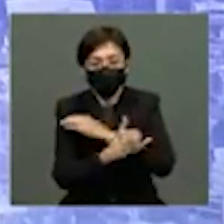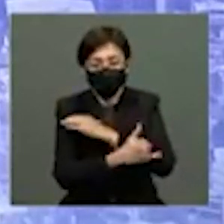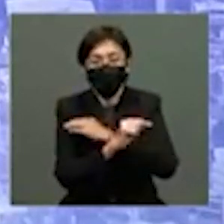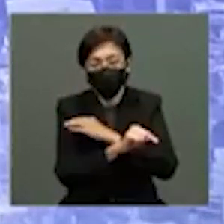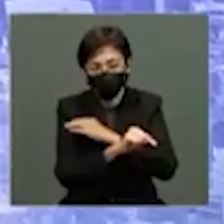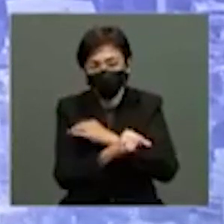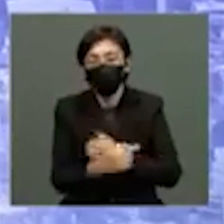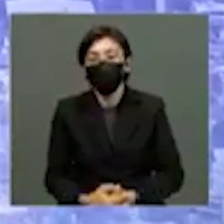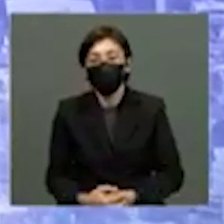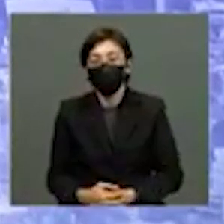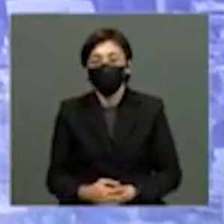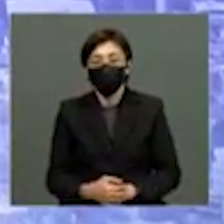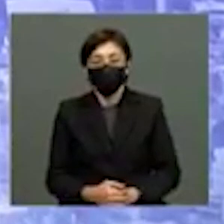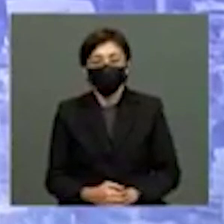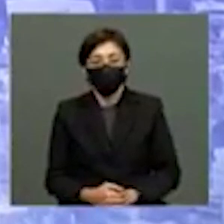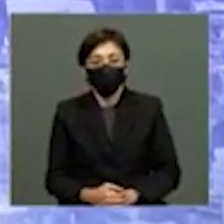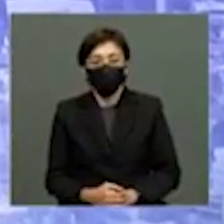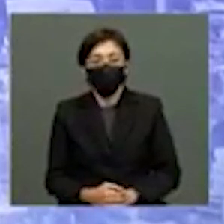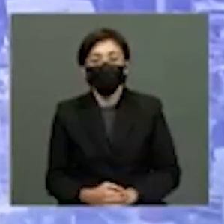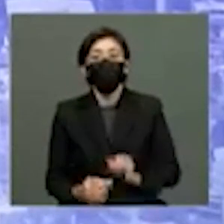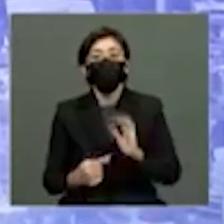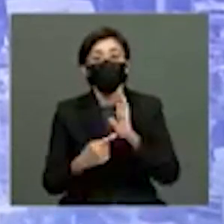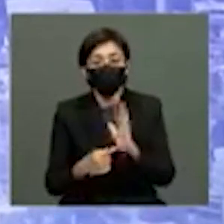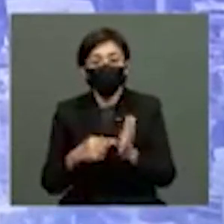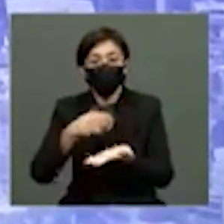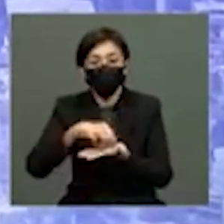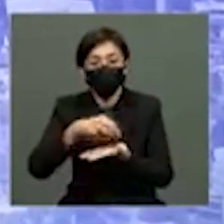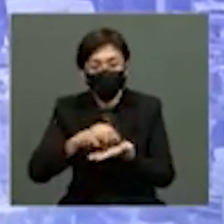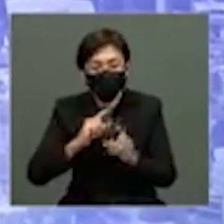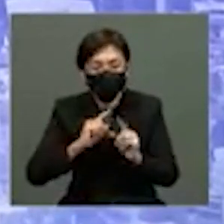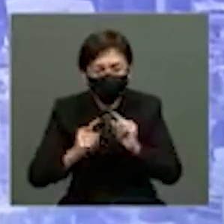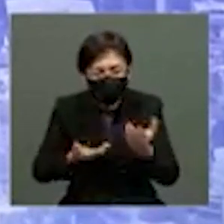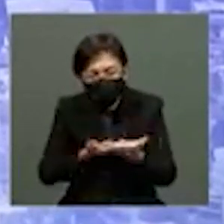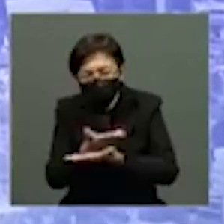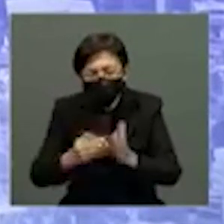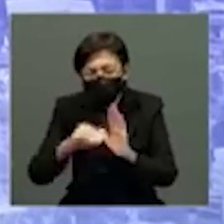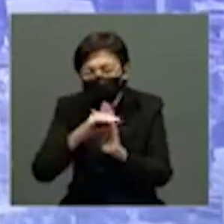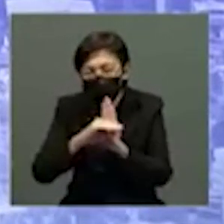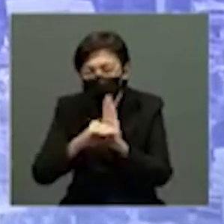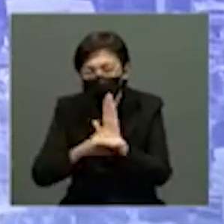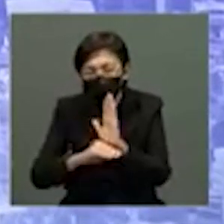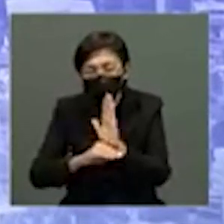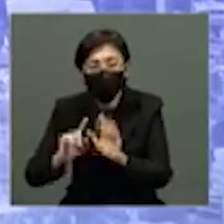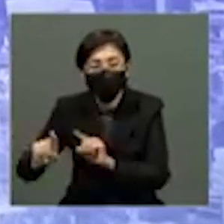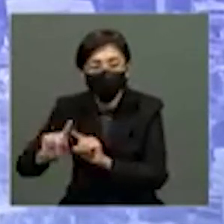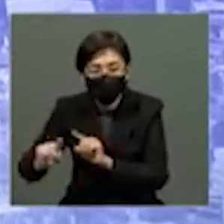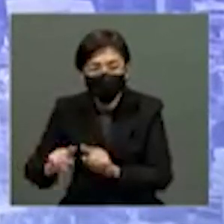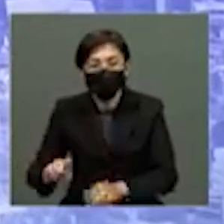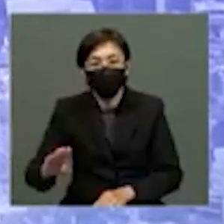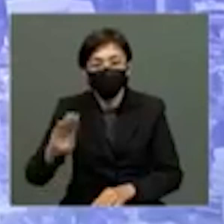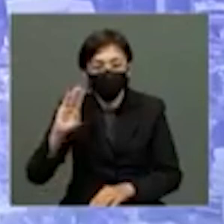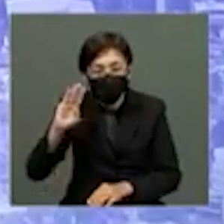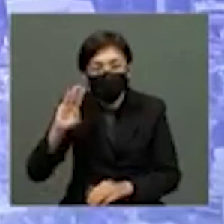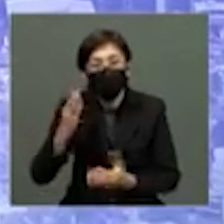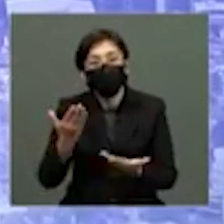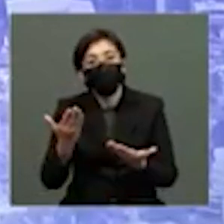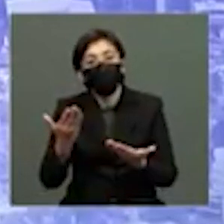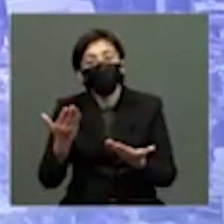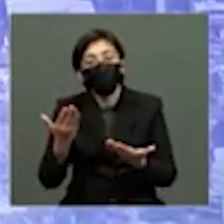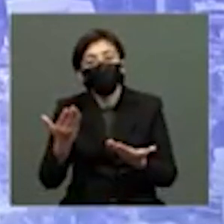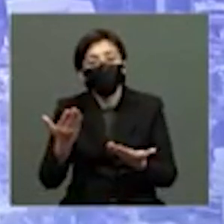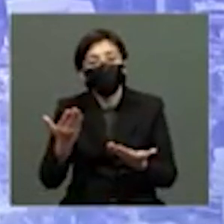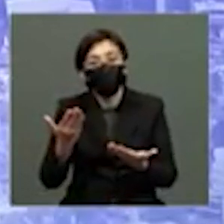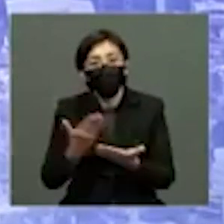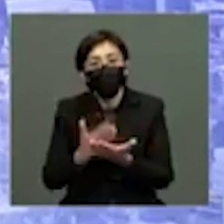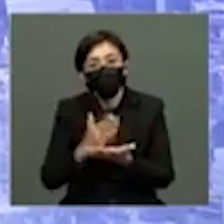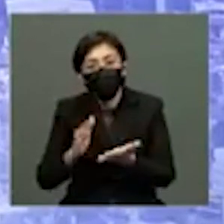าวให้ได้อยู่ด้วยนะครับนี่คือตัวอย่างเท่านั้นนะครับยังมีการพูดคุยอยู่มากส่วนของบริษัทไฟแนนซ์หรือทั้งหลายเนี่ยผมก็ได้นำเรียนไป